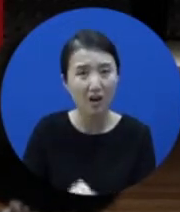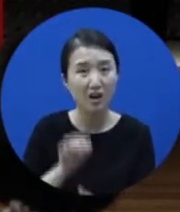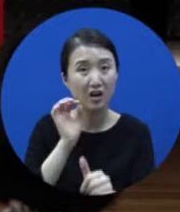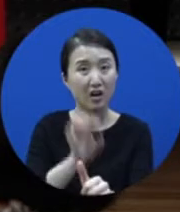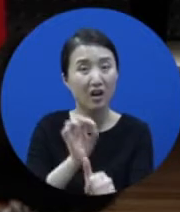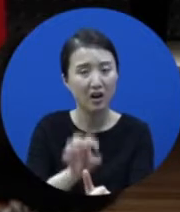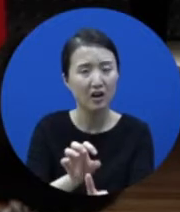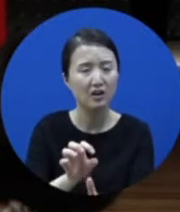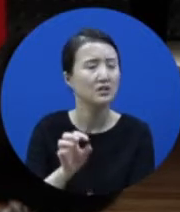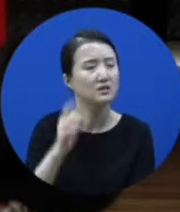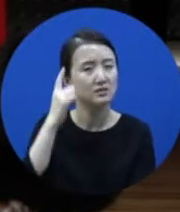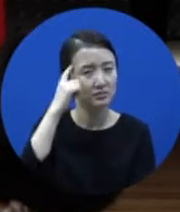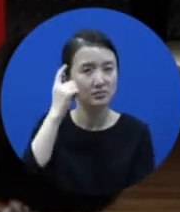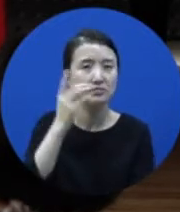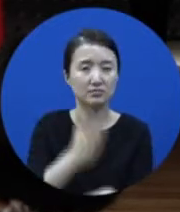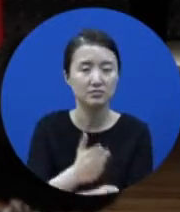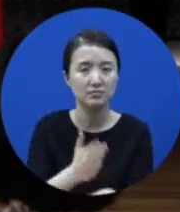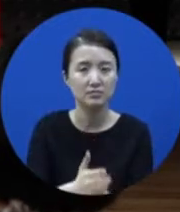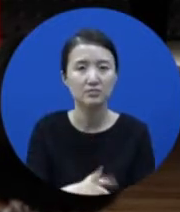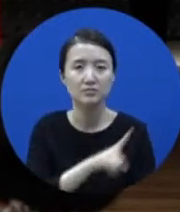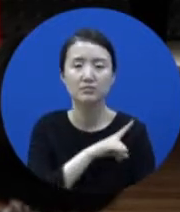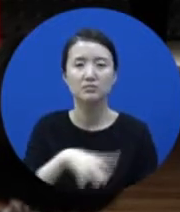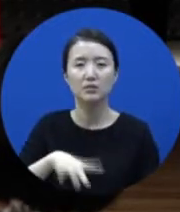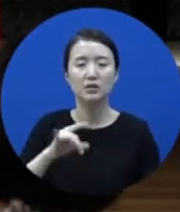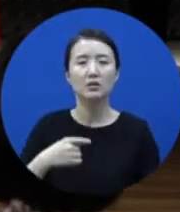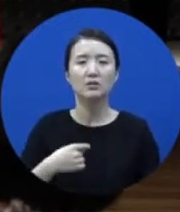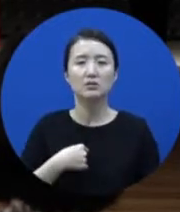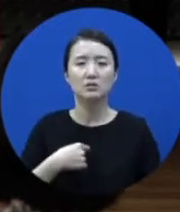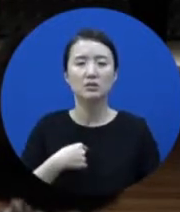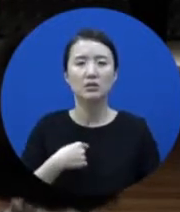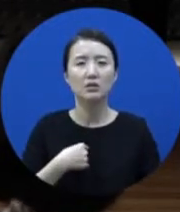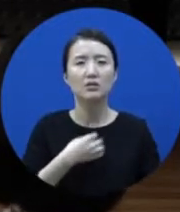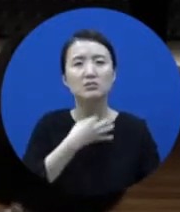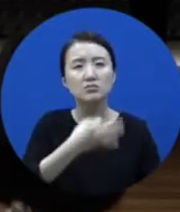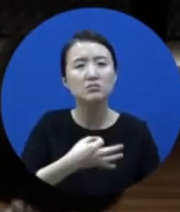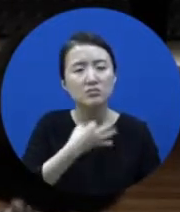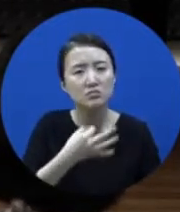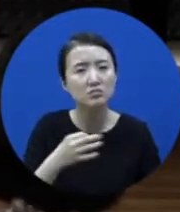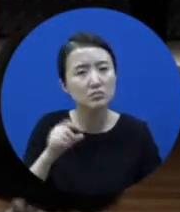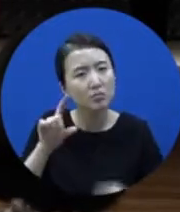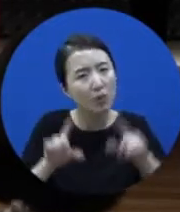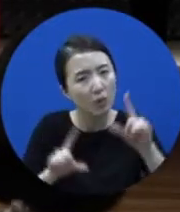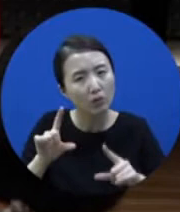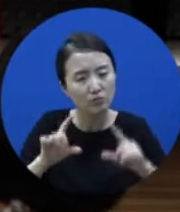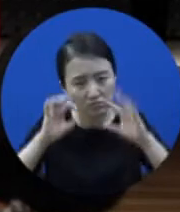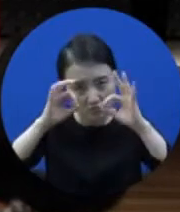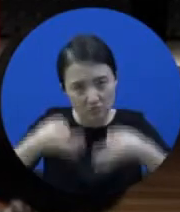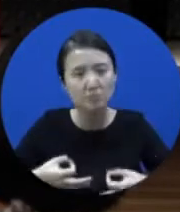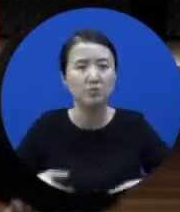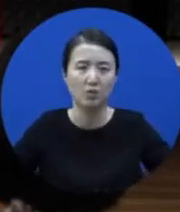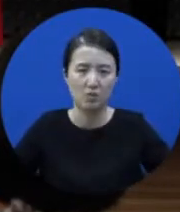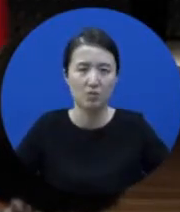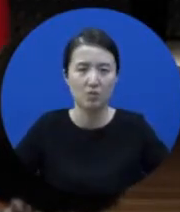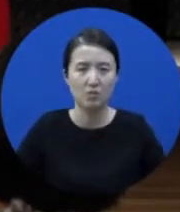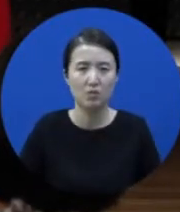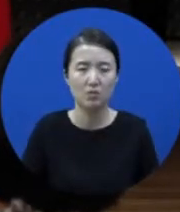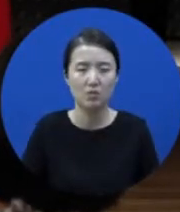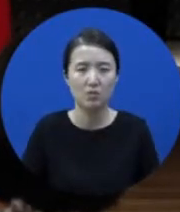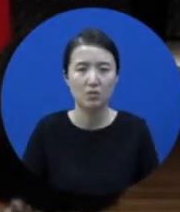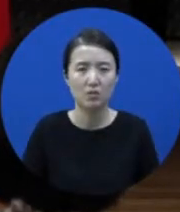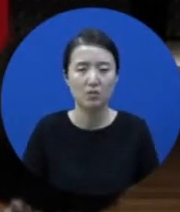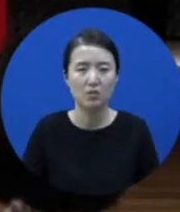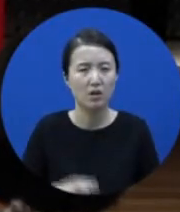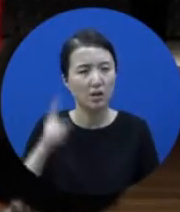직원을 야단치시기 전에 본인의 목소리는 어떤지 한번 점검을 해보시길 바랍니다. 분명히